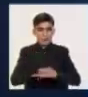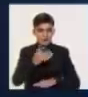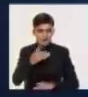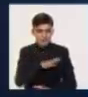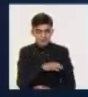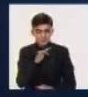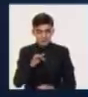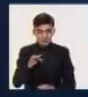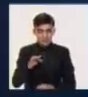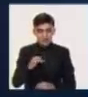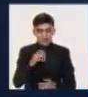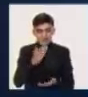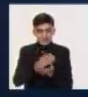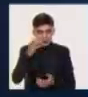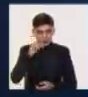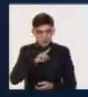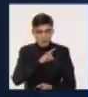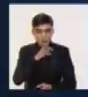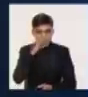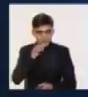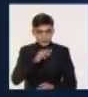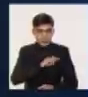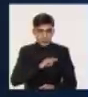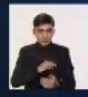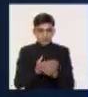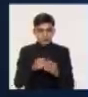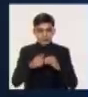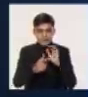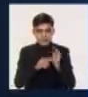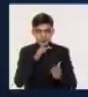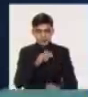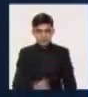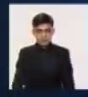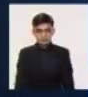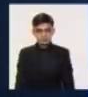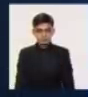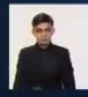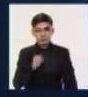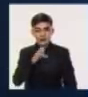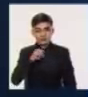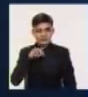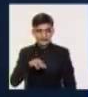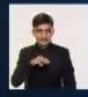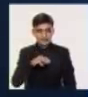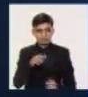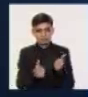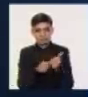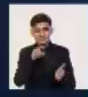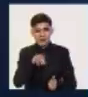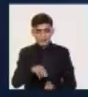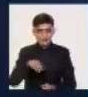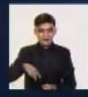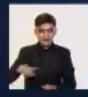кандидата экономических наук. Опыт работы в финансовой сфере более 17 лет. Асет Жадыков – экс-заместитель